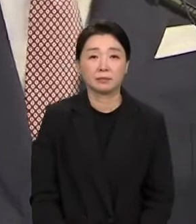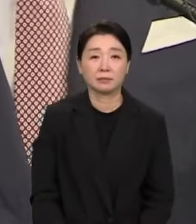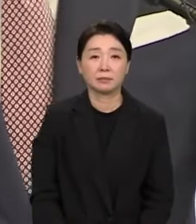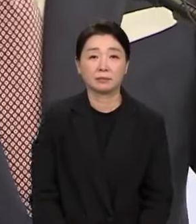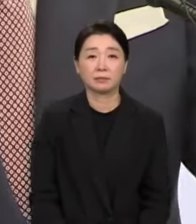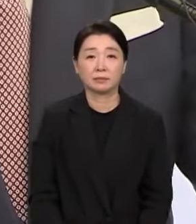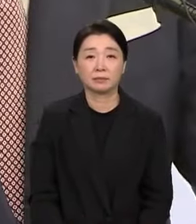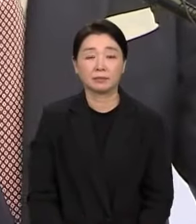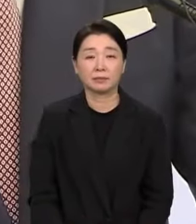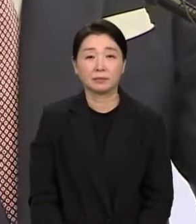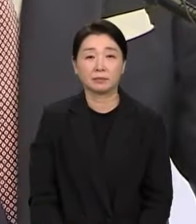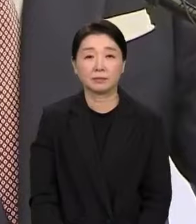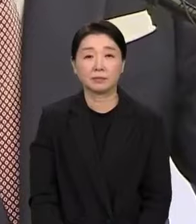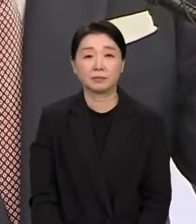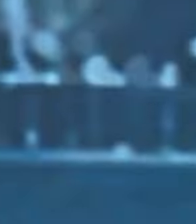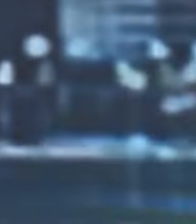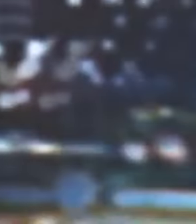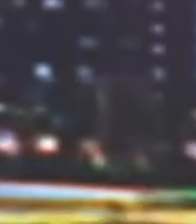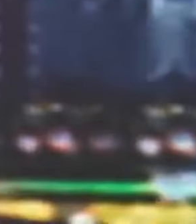유한울입니다.